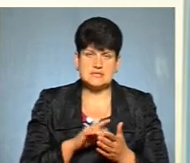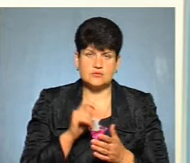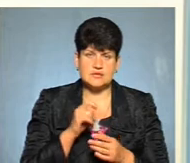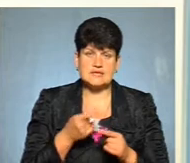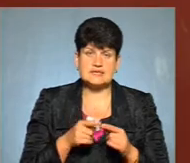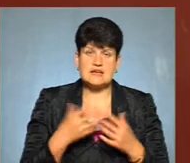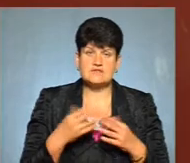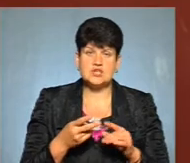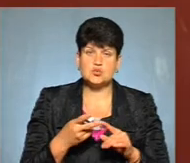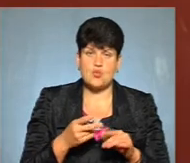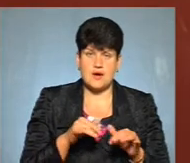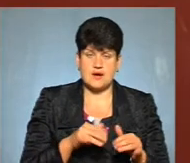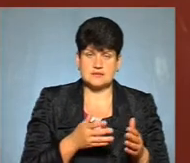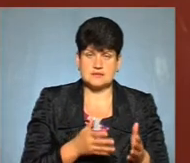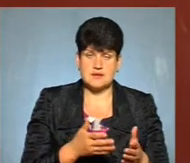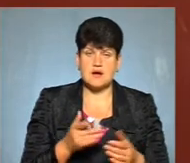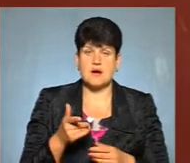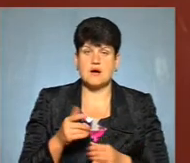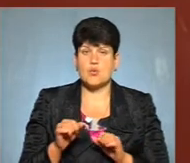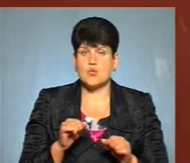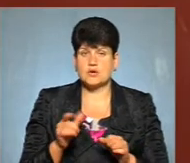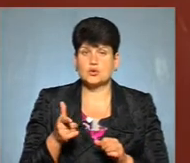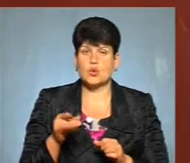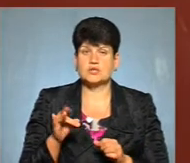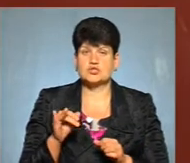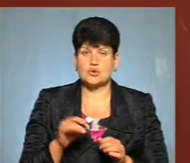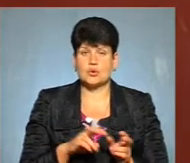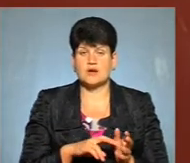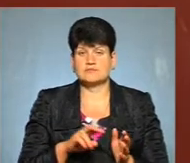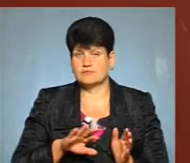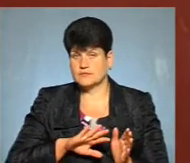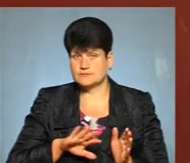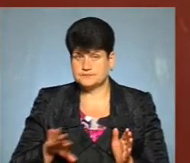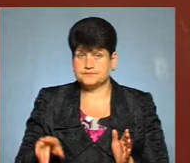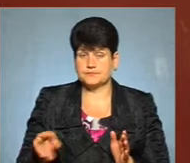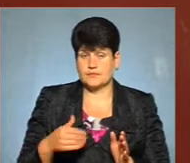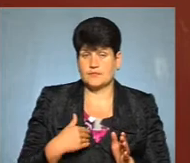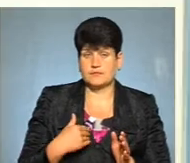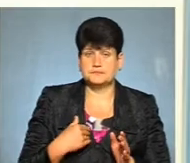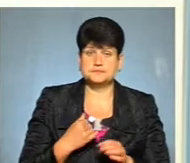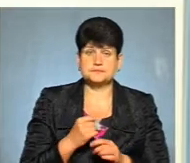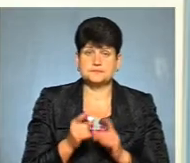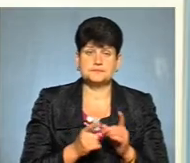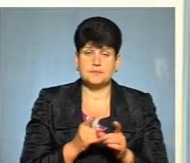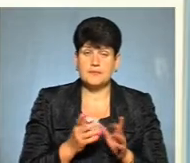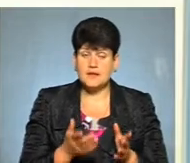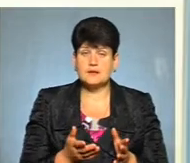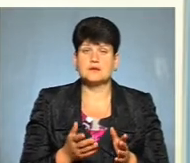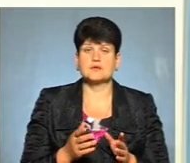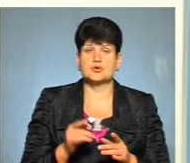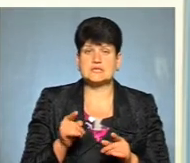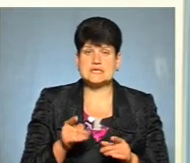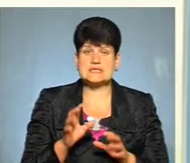акція. Але оскільки уряд Гончарука пішов у відставку, а він був ініціатором законопроекту 2708, цей законопроект